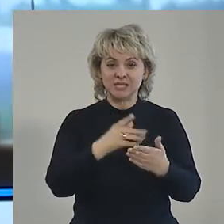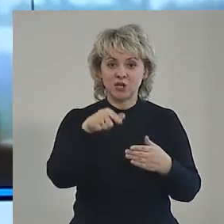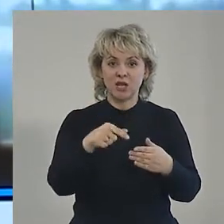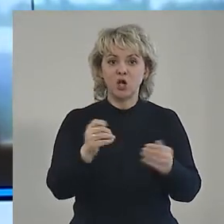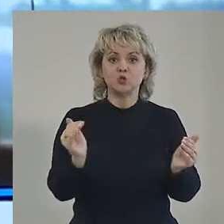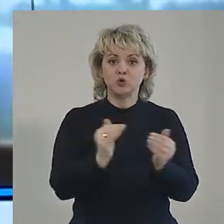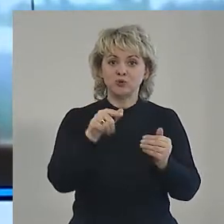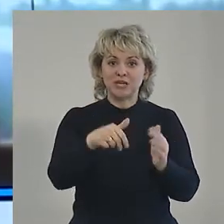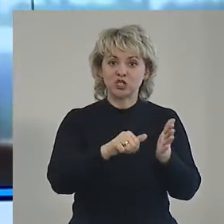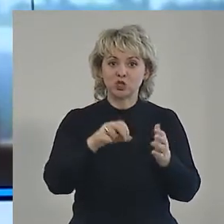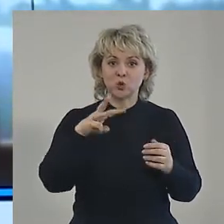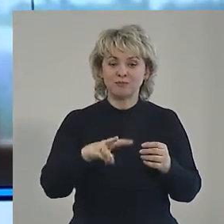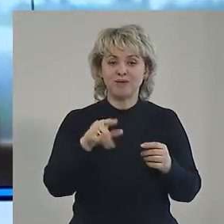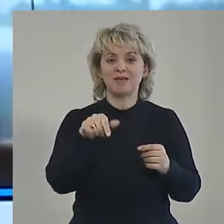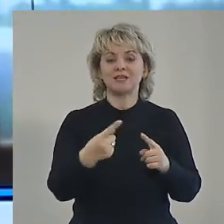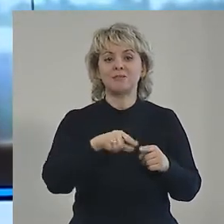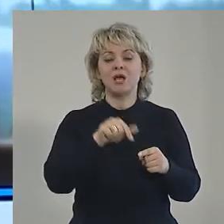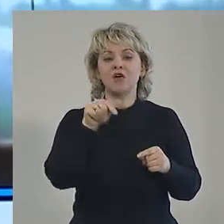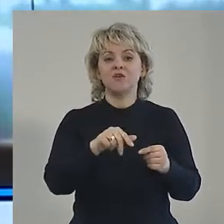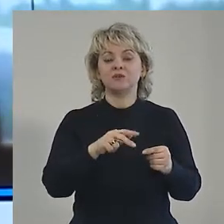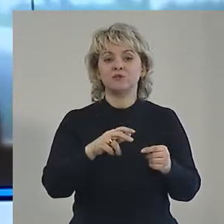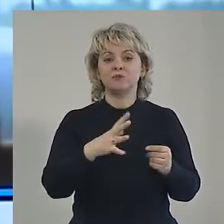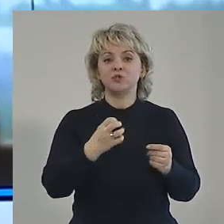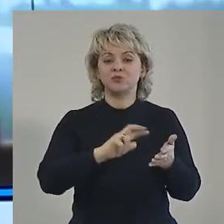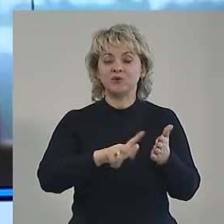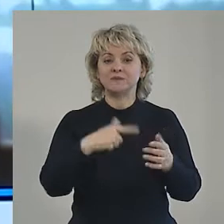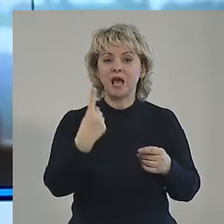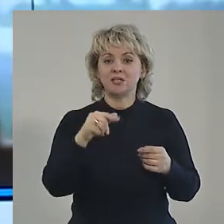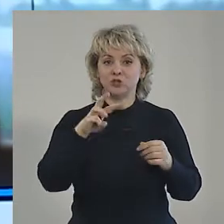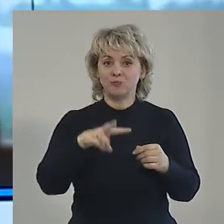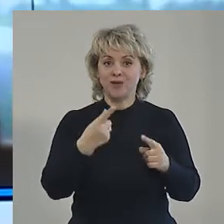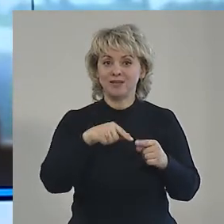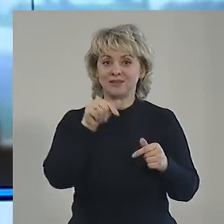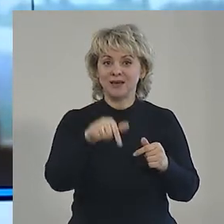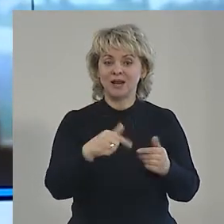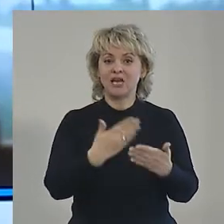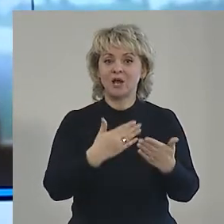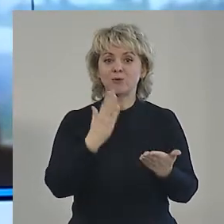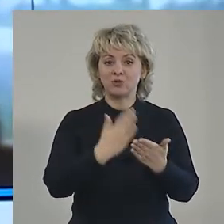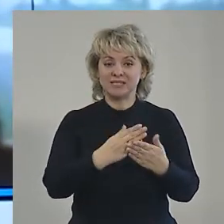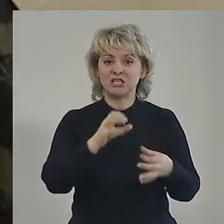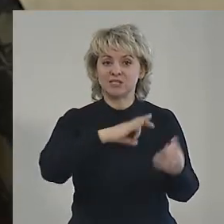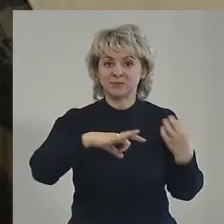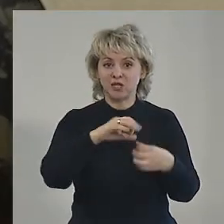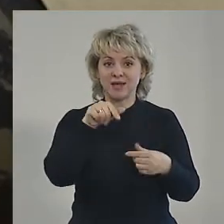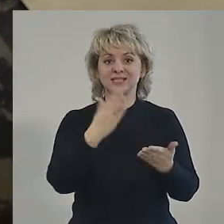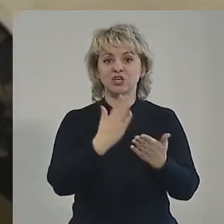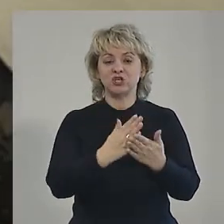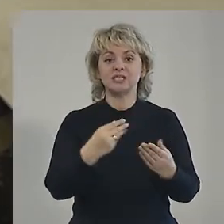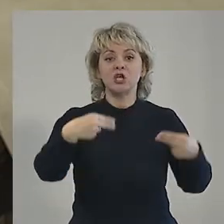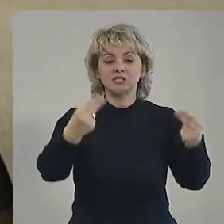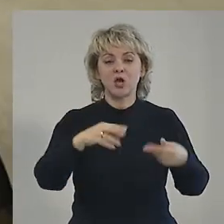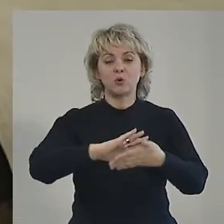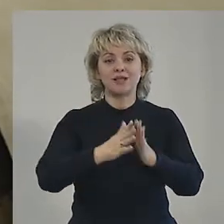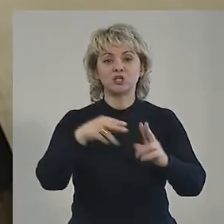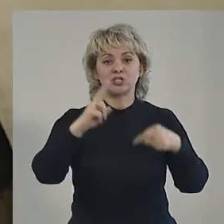чуть менее 600 метров, 581 метр. Проектно-сметная документация имеется. Уже заключен контракт